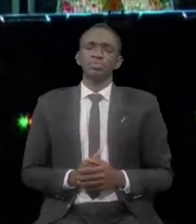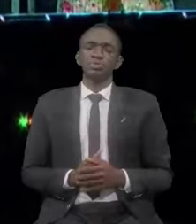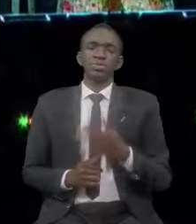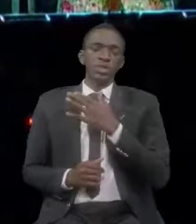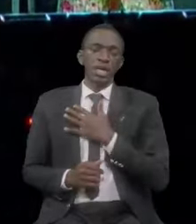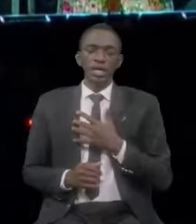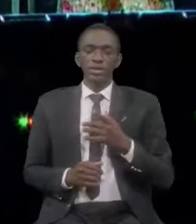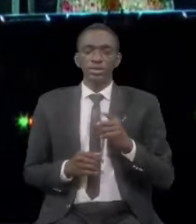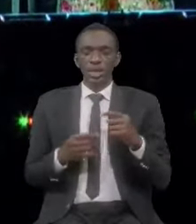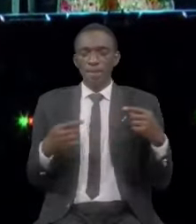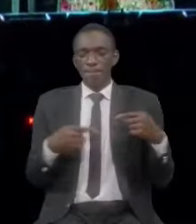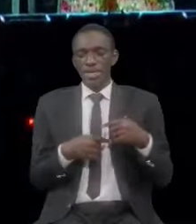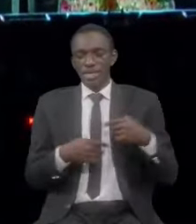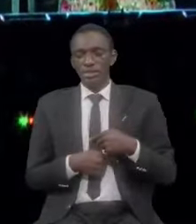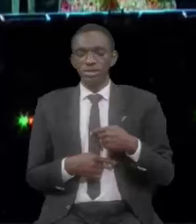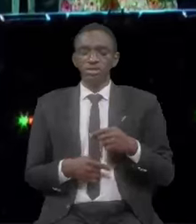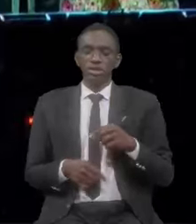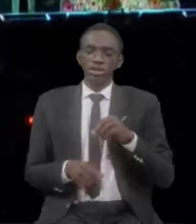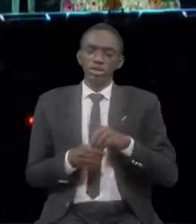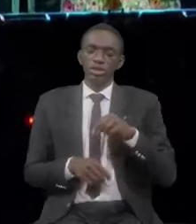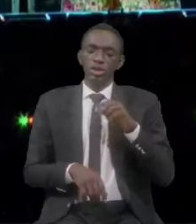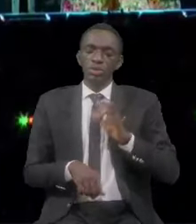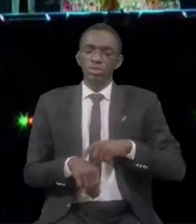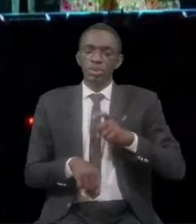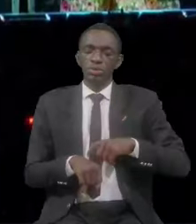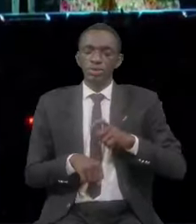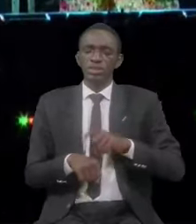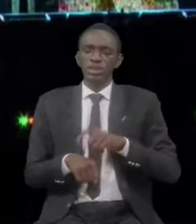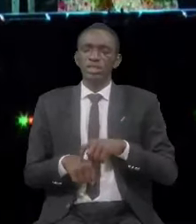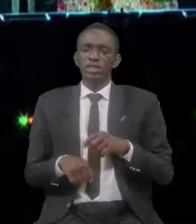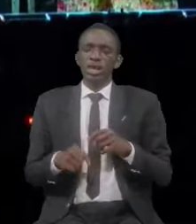Ceux qui ont des douleurs d'arthrite au cou,